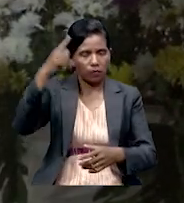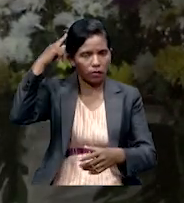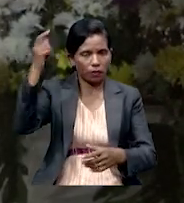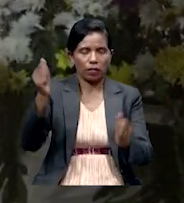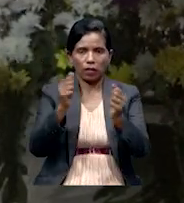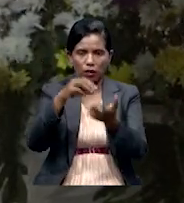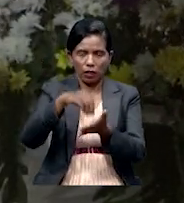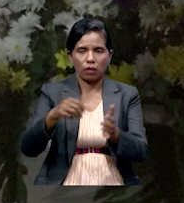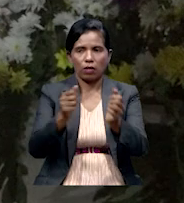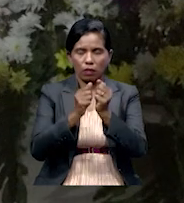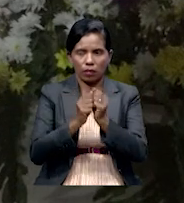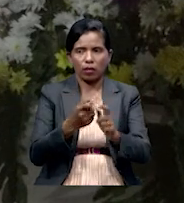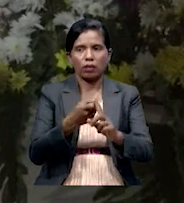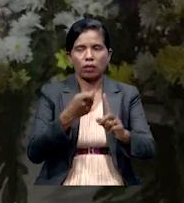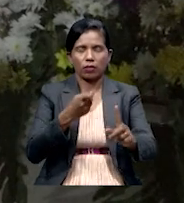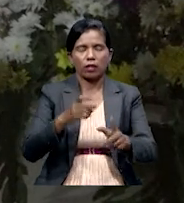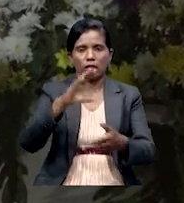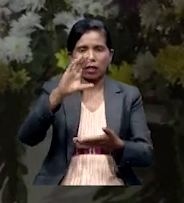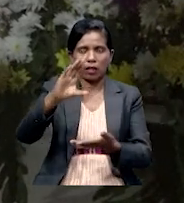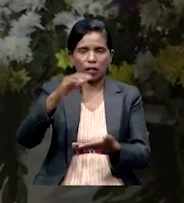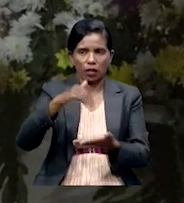melalui Bapak Kardinal